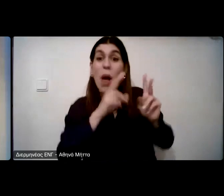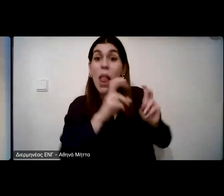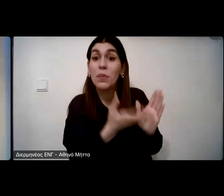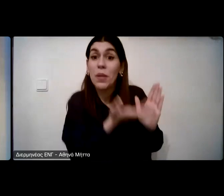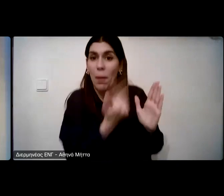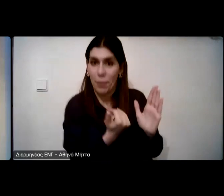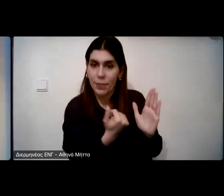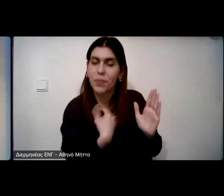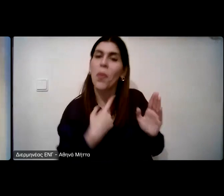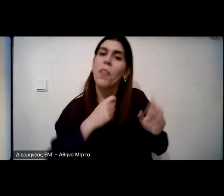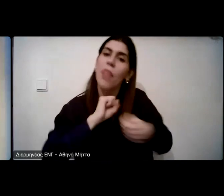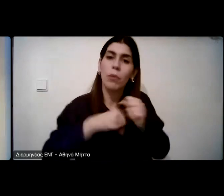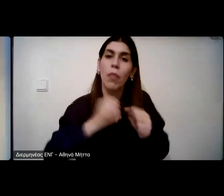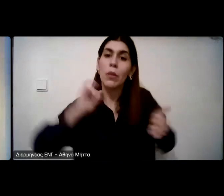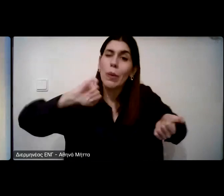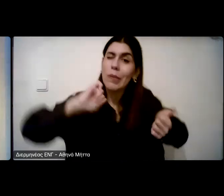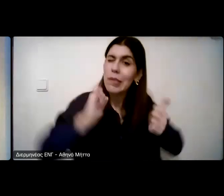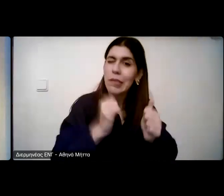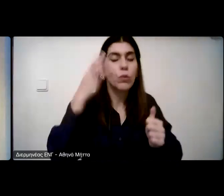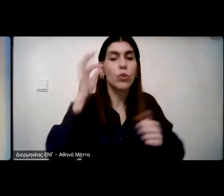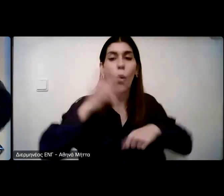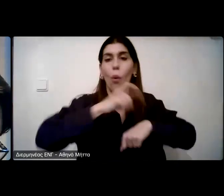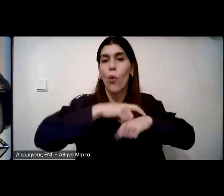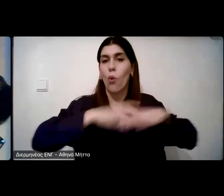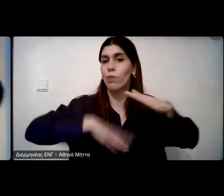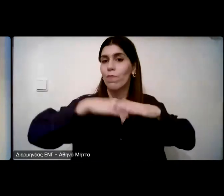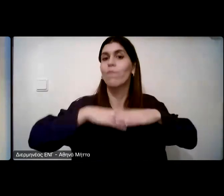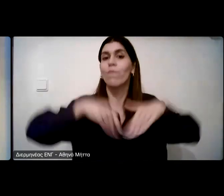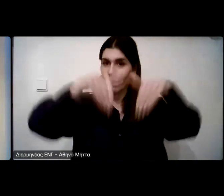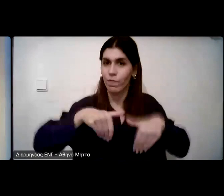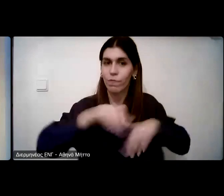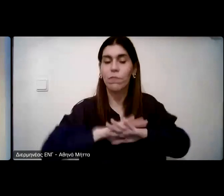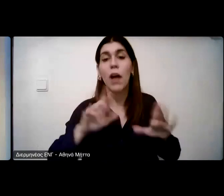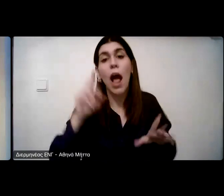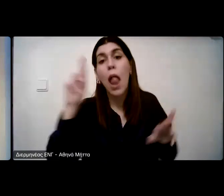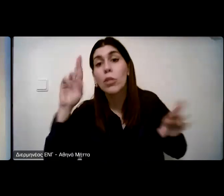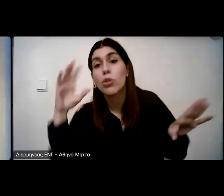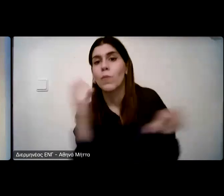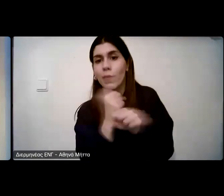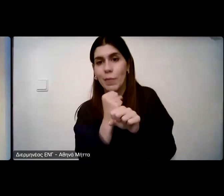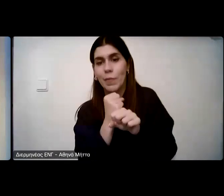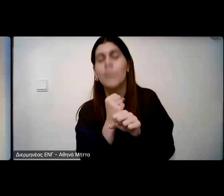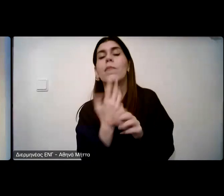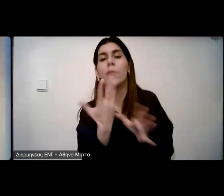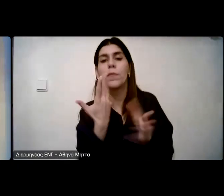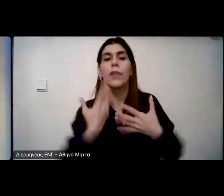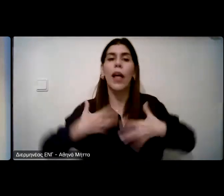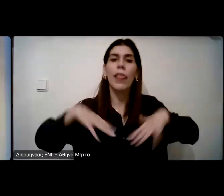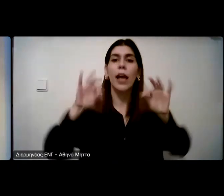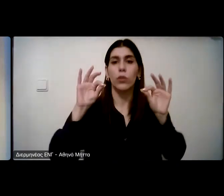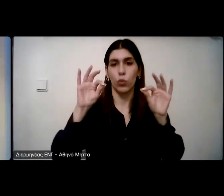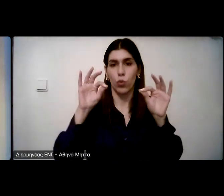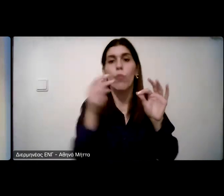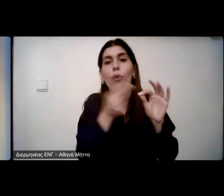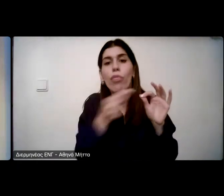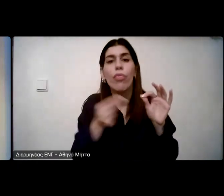συμπυκνώσω στον χρόνο που μας έχετε δώσει, αλλά δεν ξέρω πόσο θα το πετύχω. Θα ξεκινήσω με την επαναλαμβανόμενη,